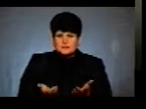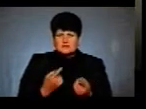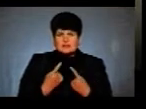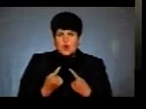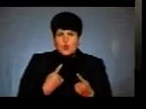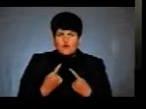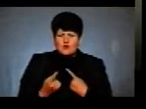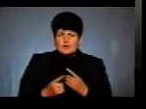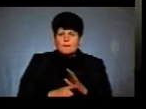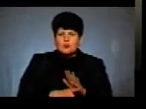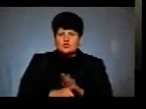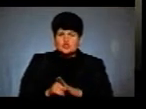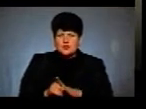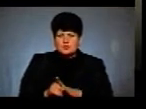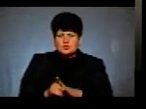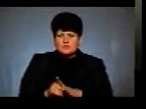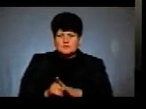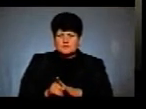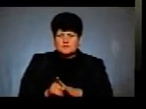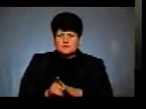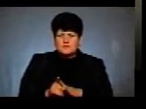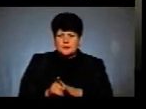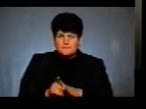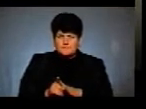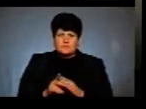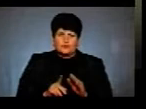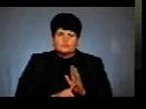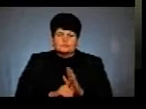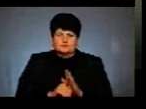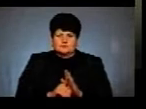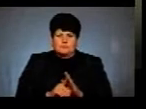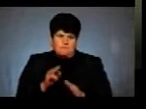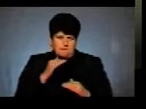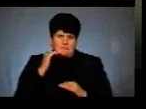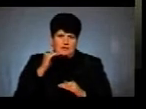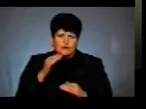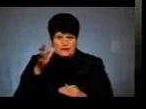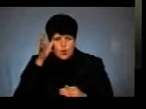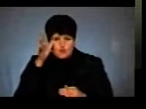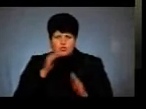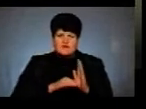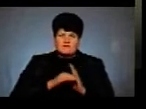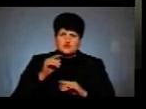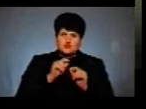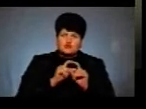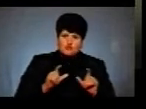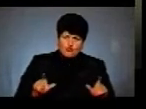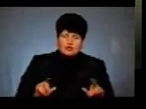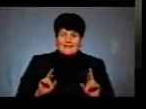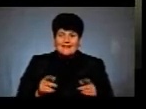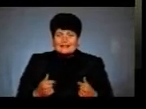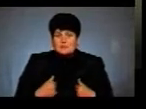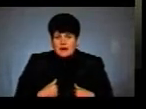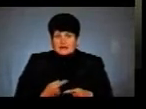заговорили, починаючи з піку, з науки, з вищої школи. Як на мене, цю